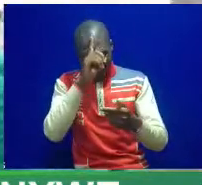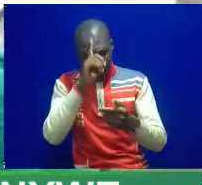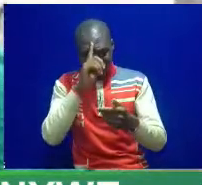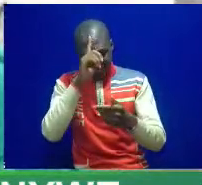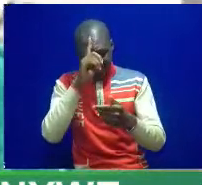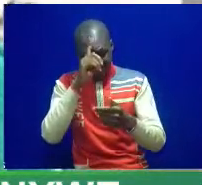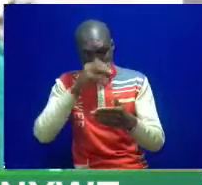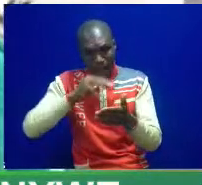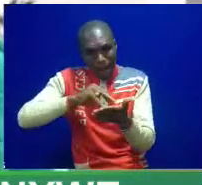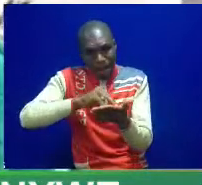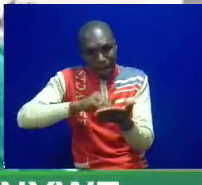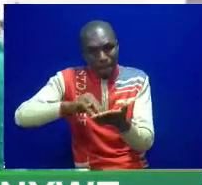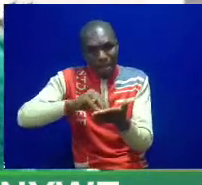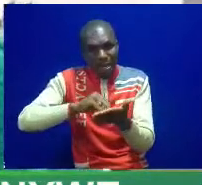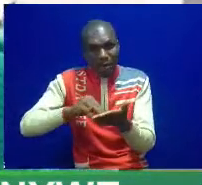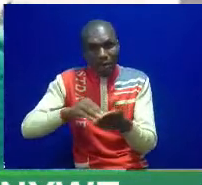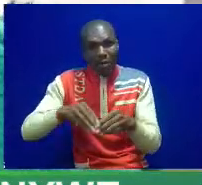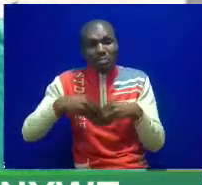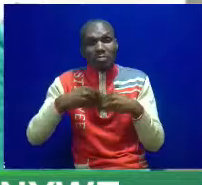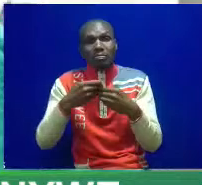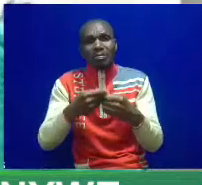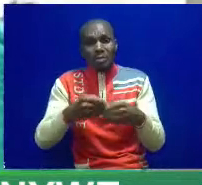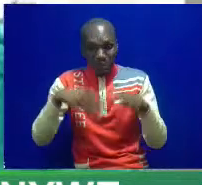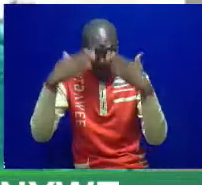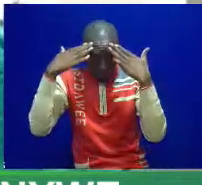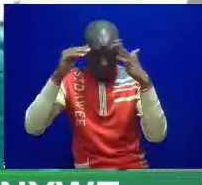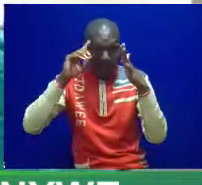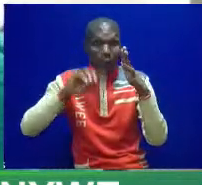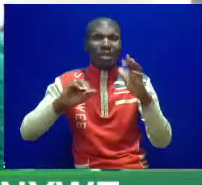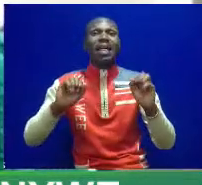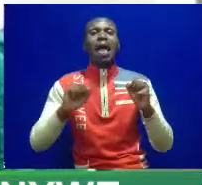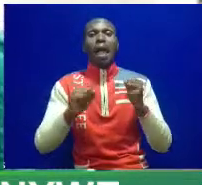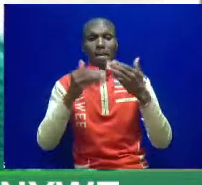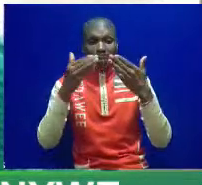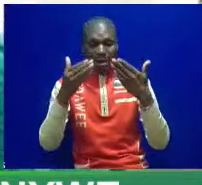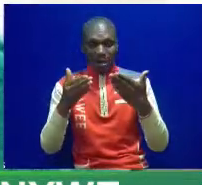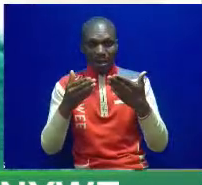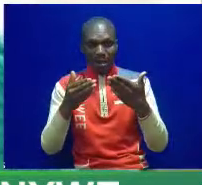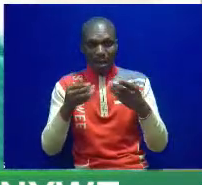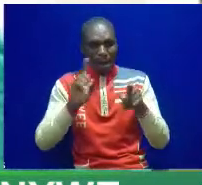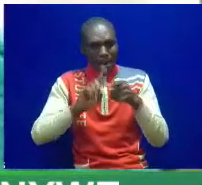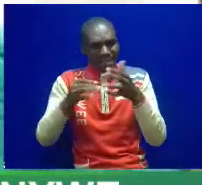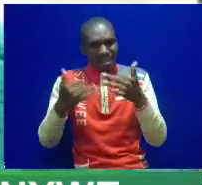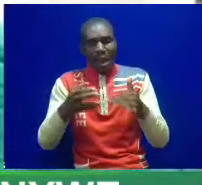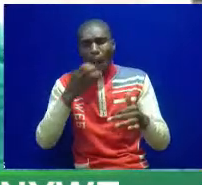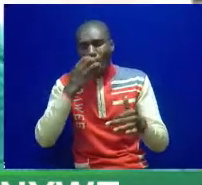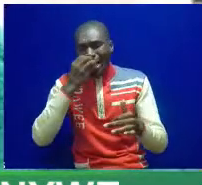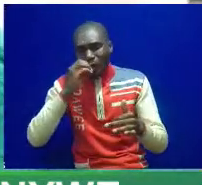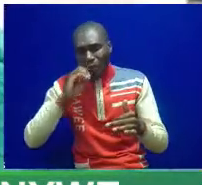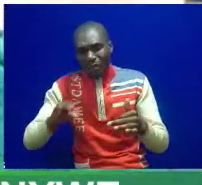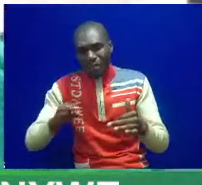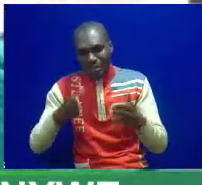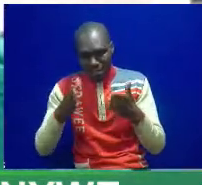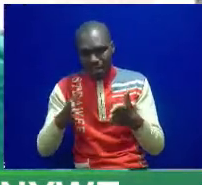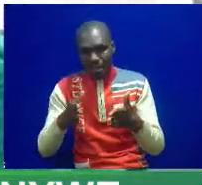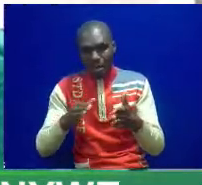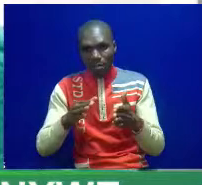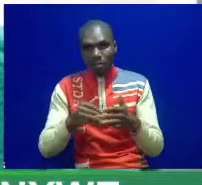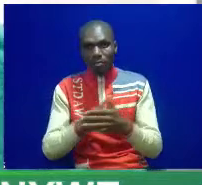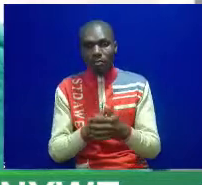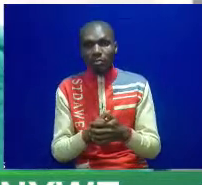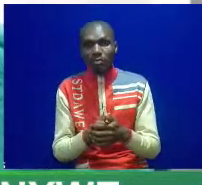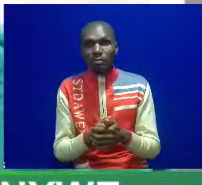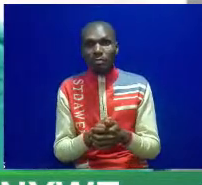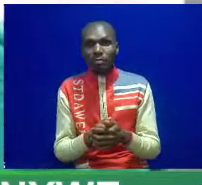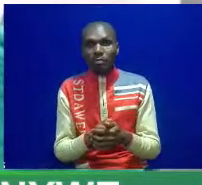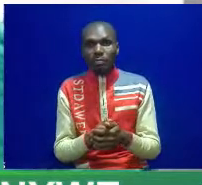attention, then we take good care of them. We all know what happened, what transpired. We all condemn the sad incident that transpired